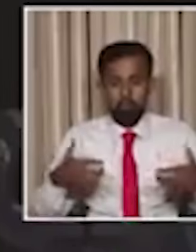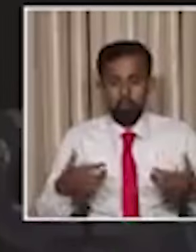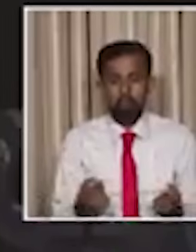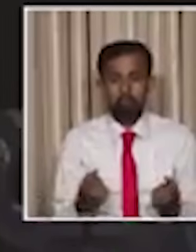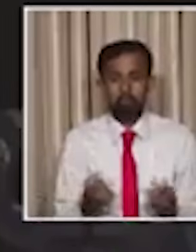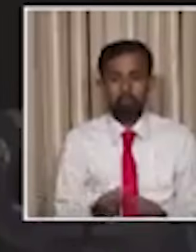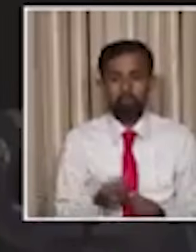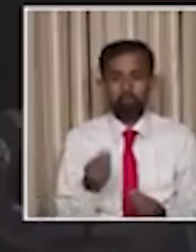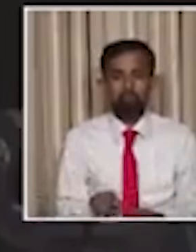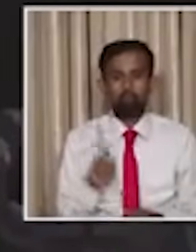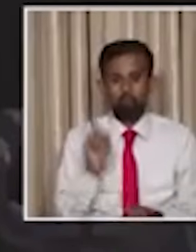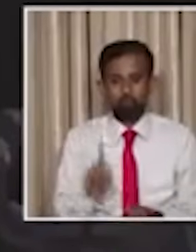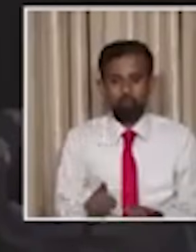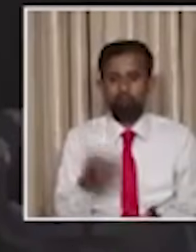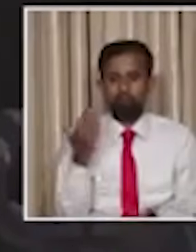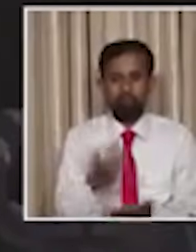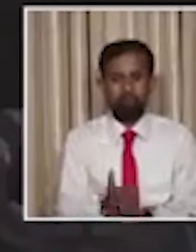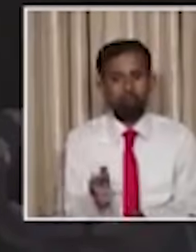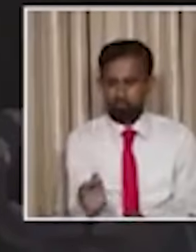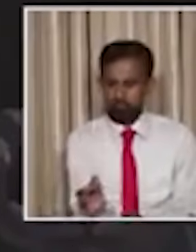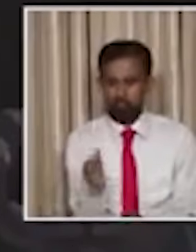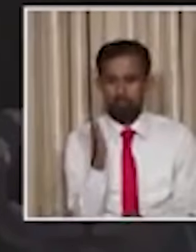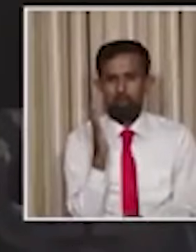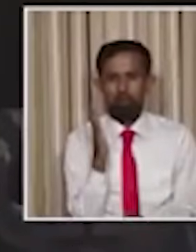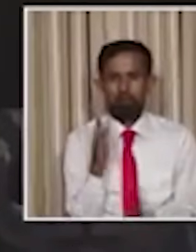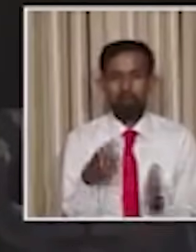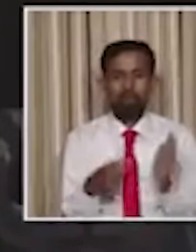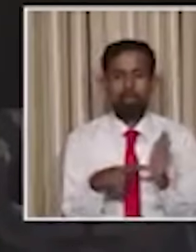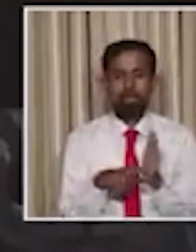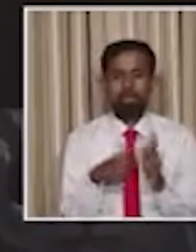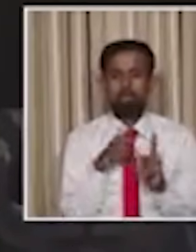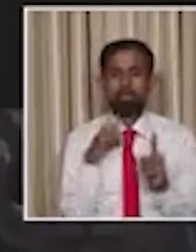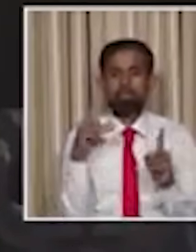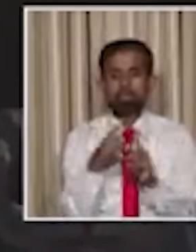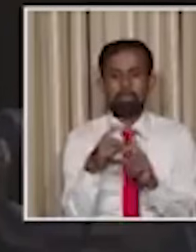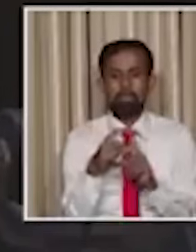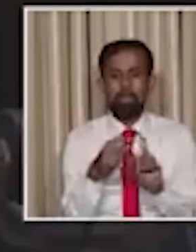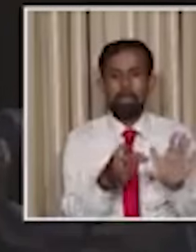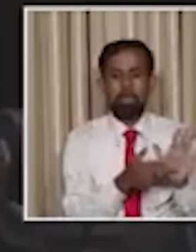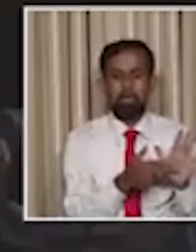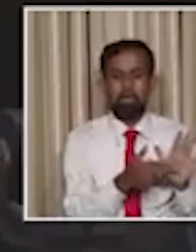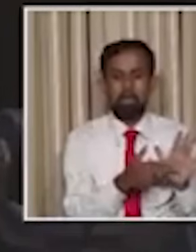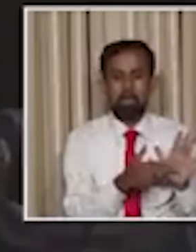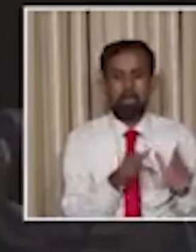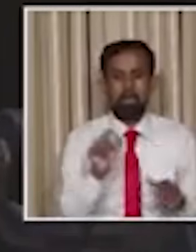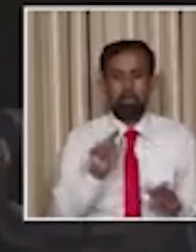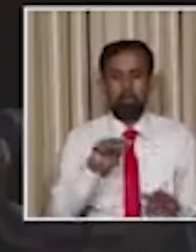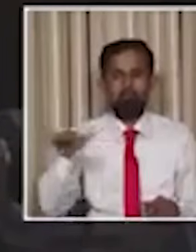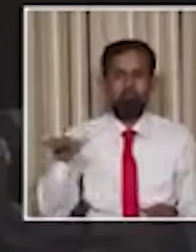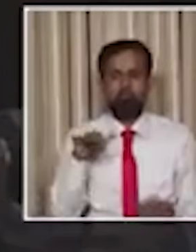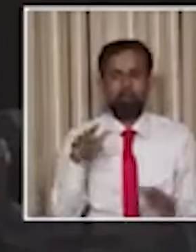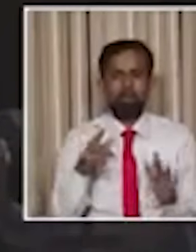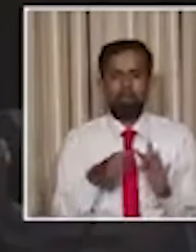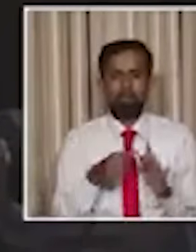கேட்டுக்கொள்ள விரும்புகிறேன். அத்தோடு திருவண்ணாமலை மாவட்டத்திலே பட்டினமும் சூழலும் பிரதேச செயலாளர் பிரிவிலே, இலுப்பக்குளம் கிராம சேவையாளர்